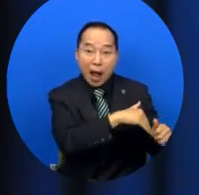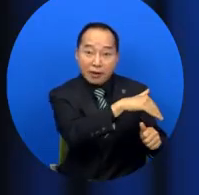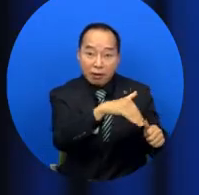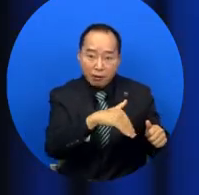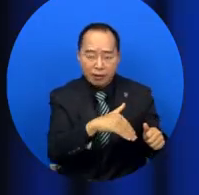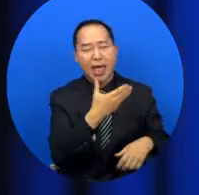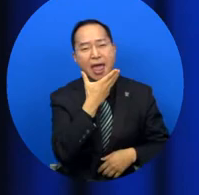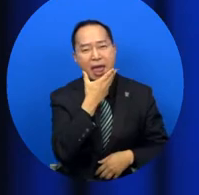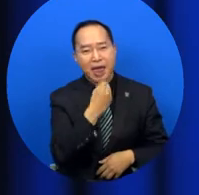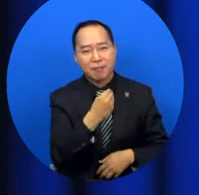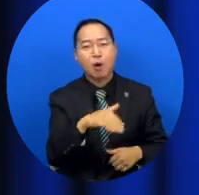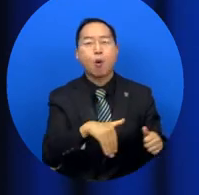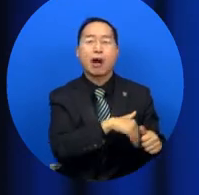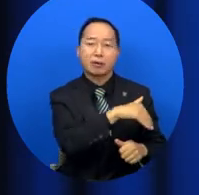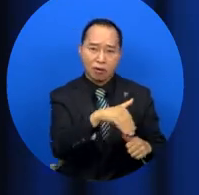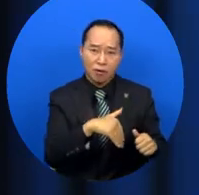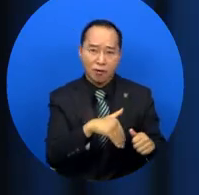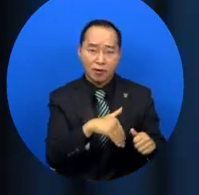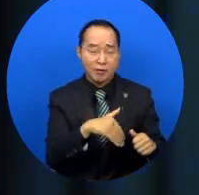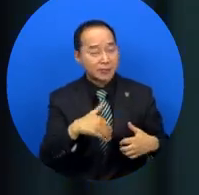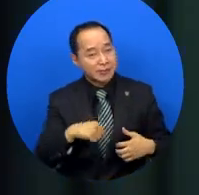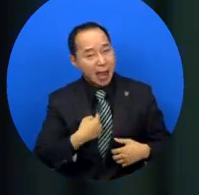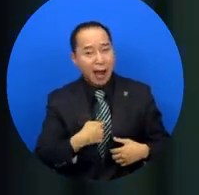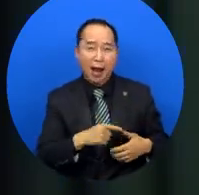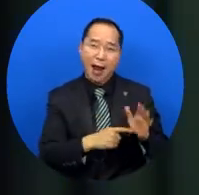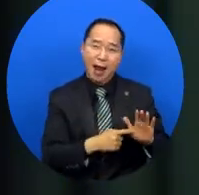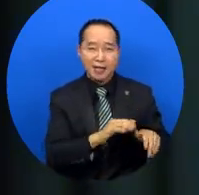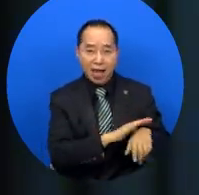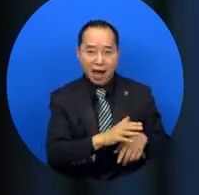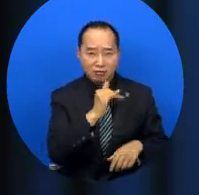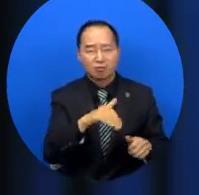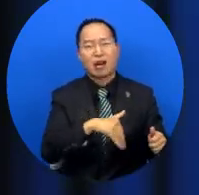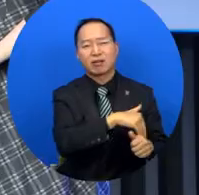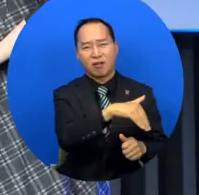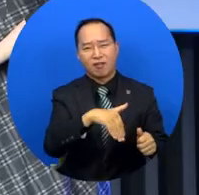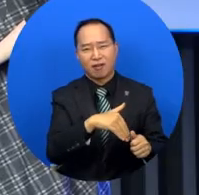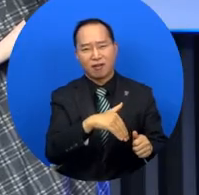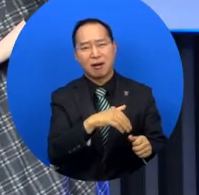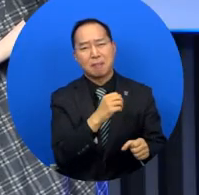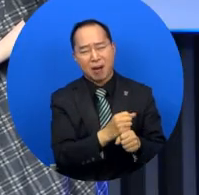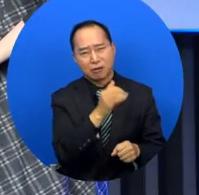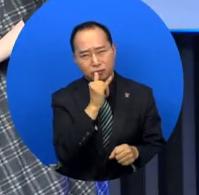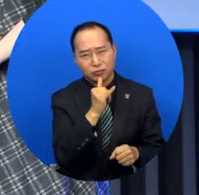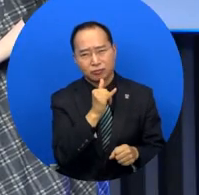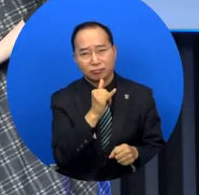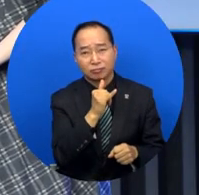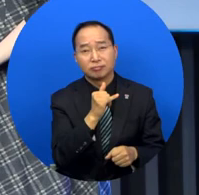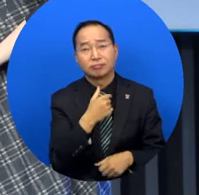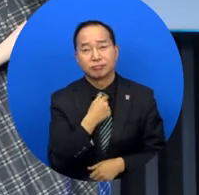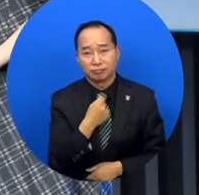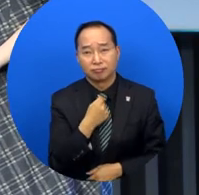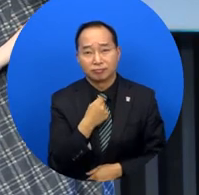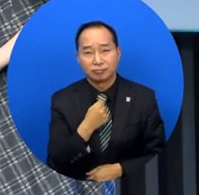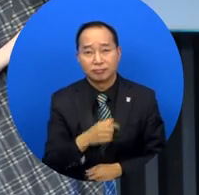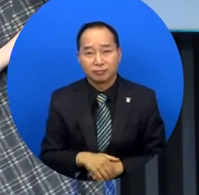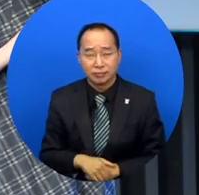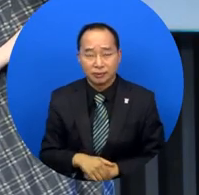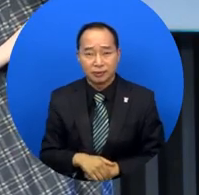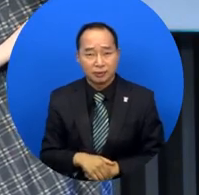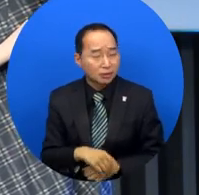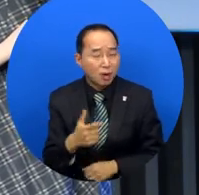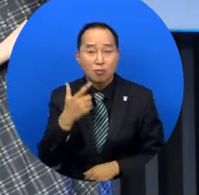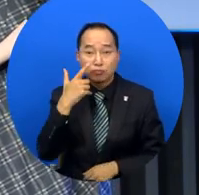자라나는 환경을 좀 더 행복하고 만족스럽고 자기 표현 잘할 수 있게 그렇게 좀 변화를 시키고 싶은 마음에